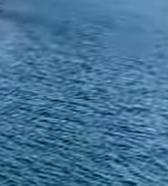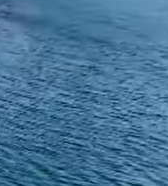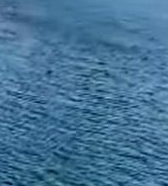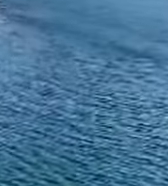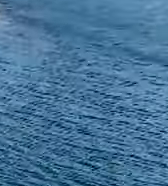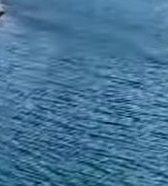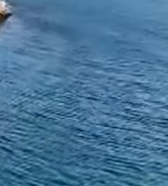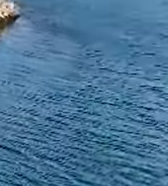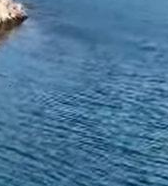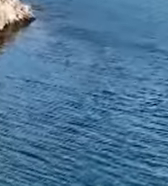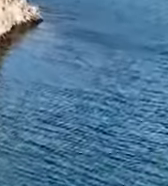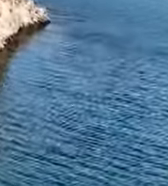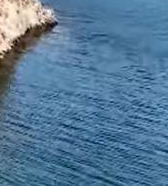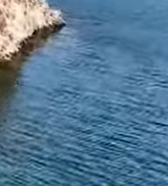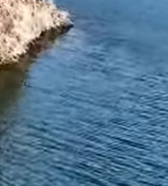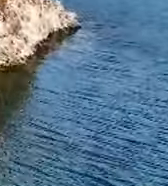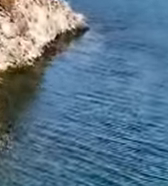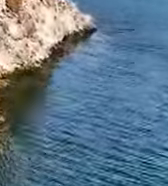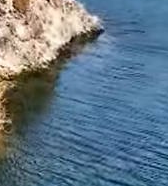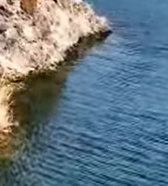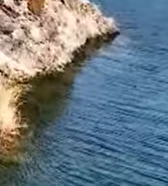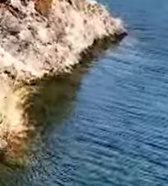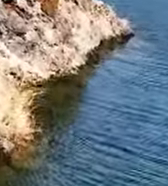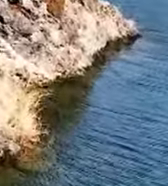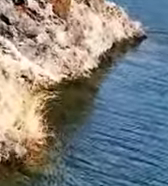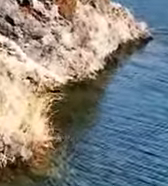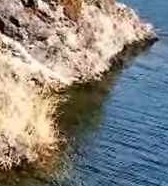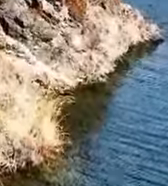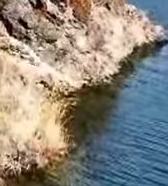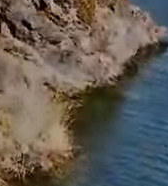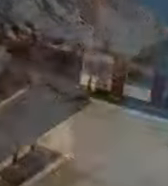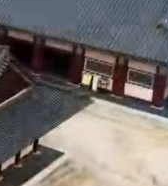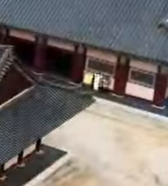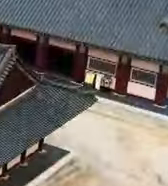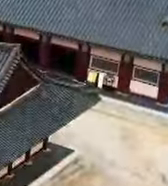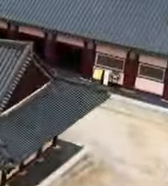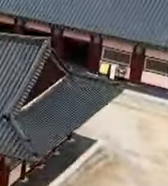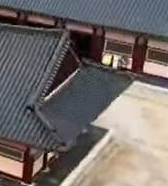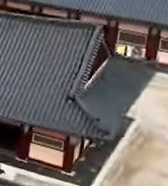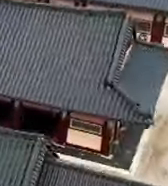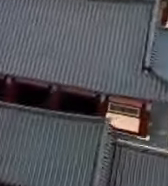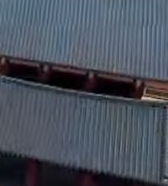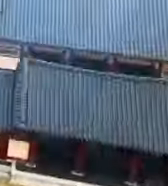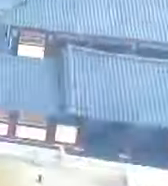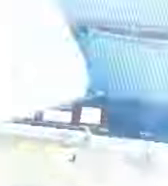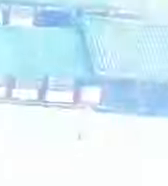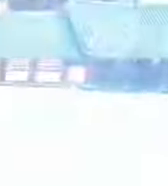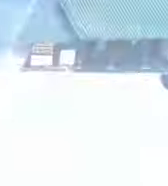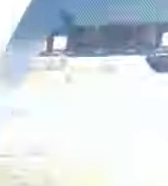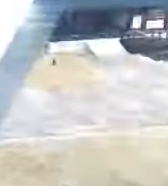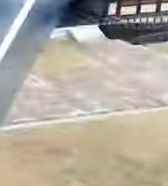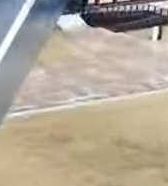충북이죠. 7.4% 기록하고 있습니다. 단양의 도담삼봉의 풍경이 멋있습니다.